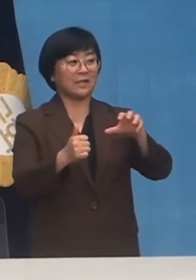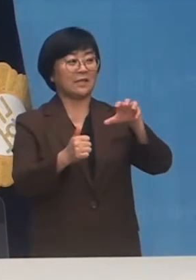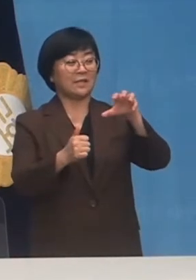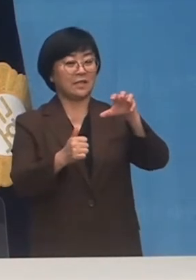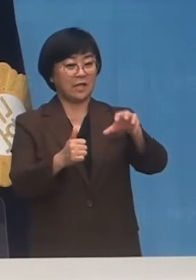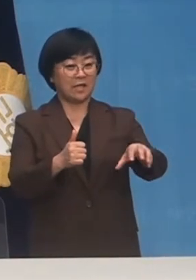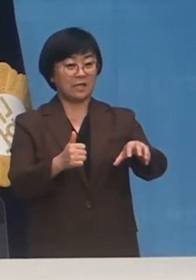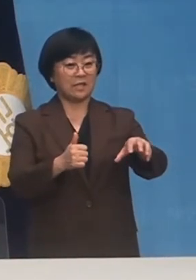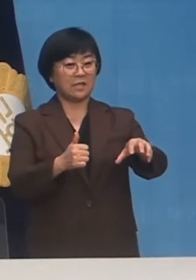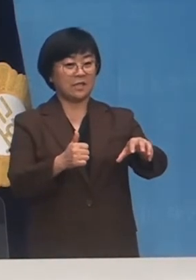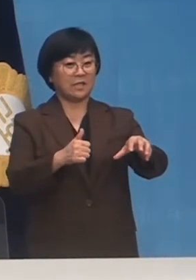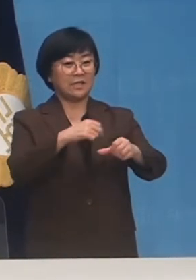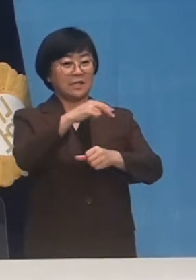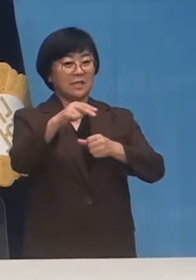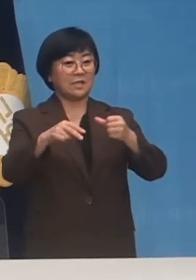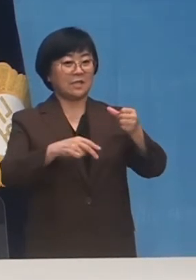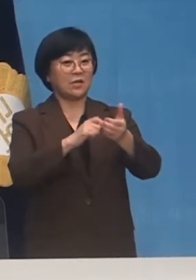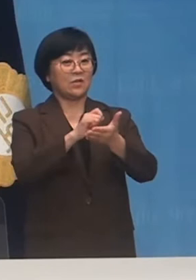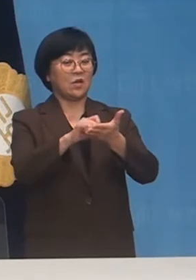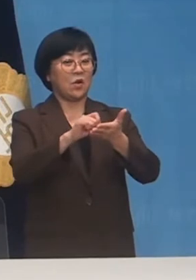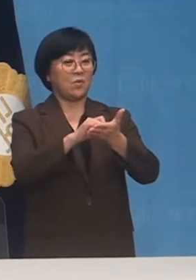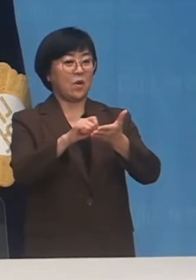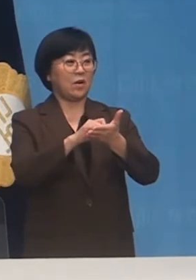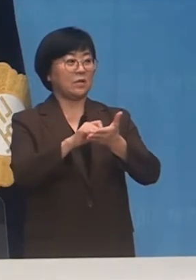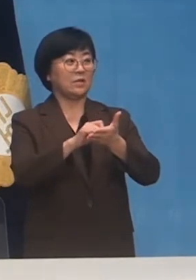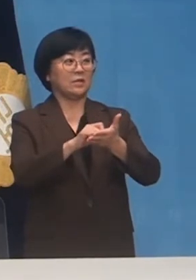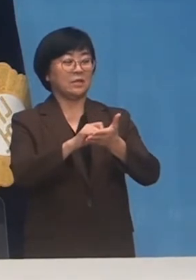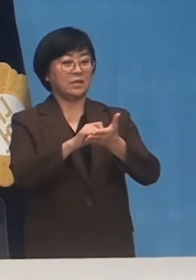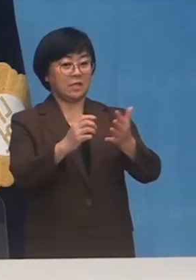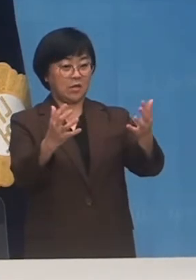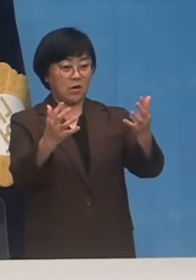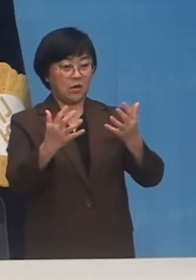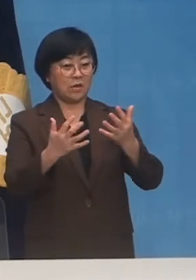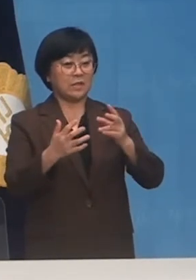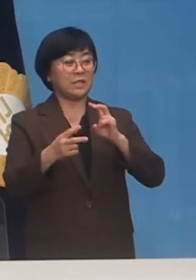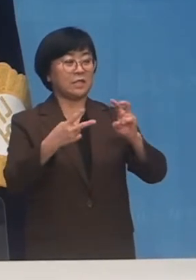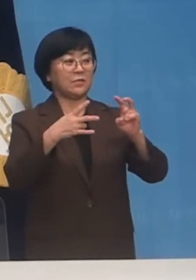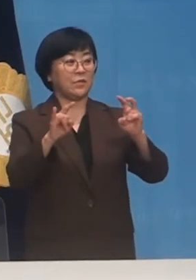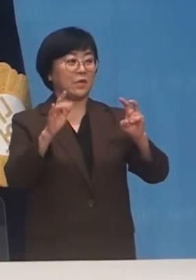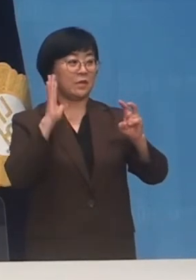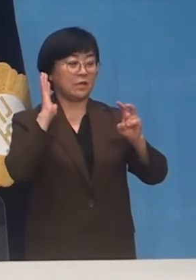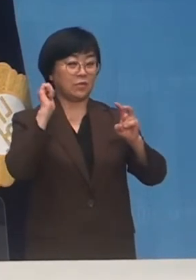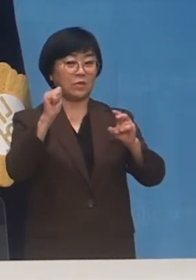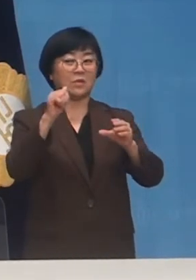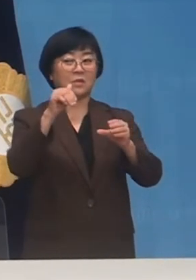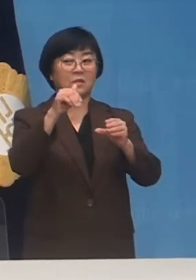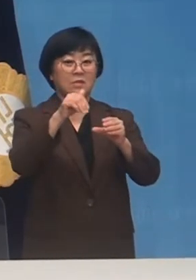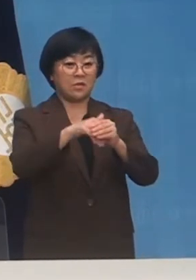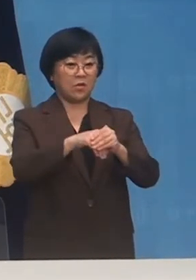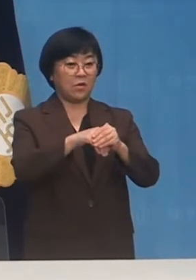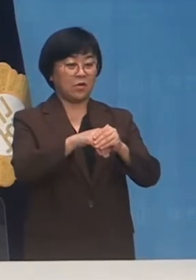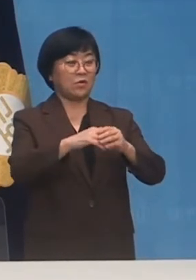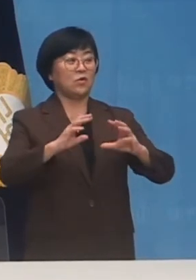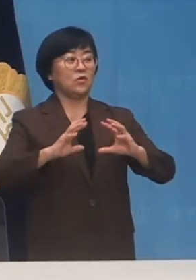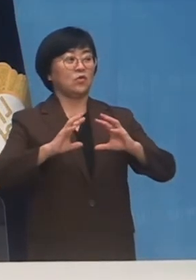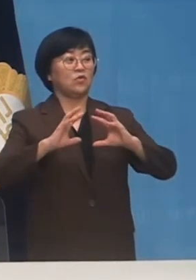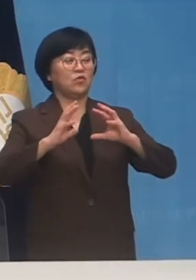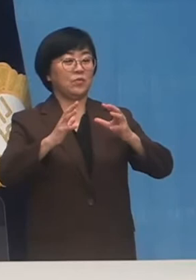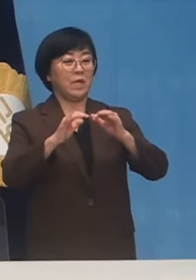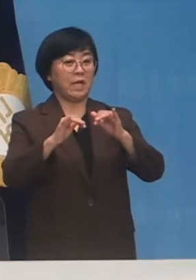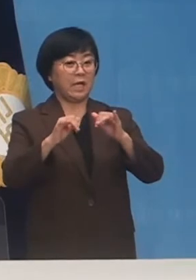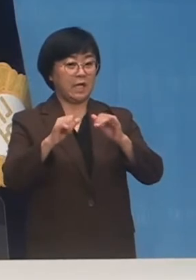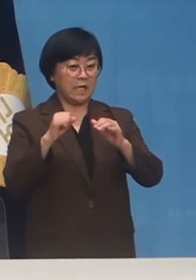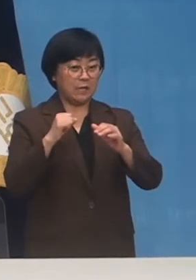국회의사당에서 기자회견을 열어 20대 대선에서 국민의힘당 윤석열